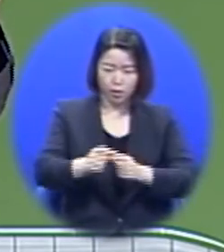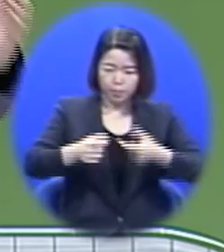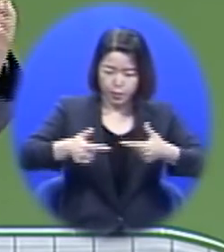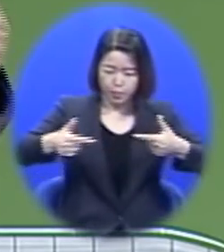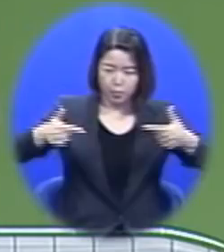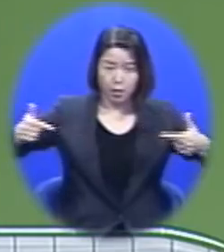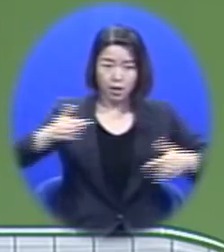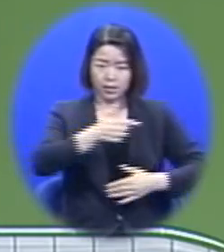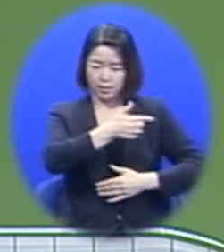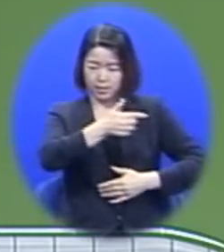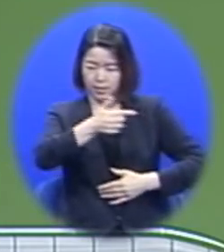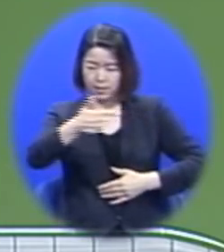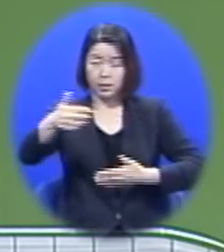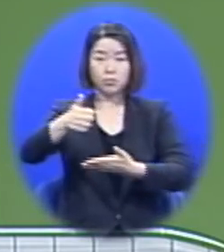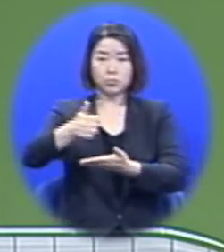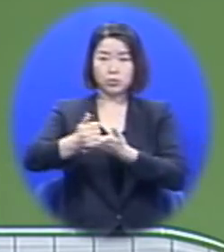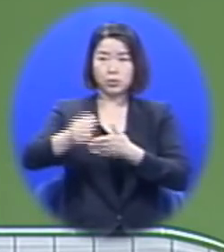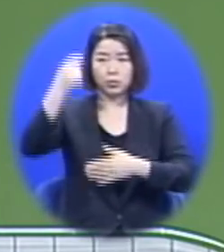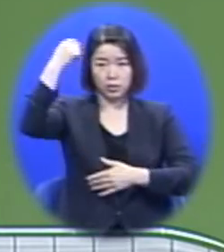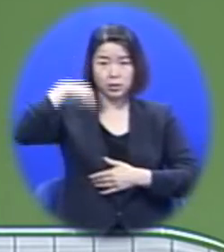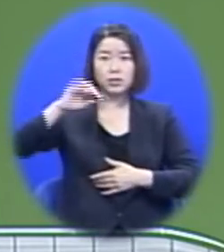분으로 그렇게 느껴지게 됩니다.